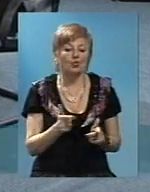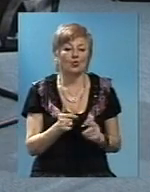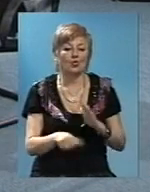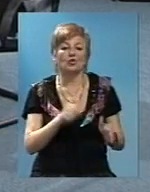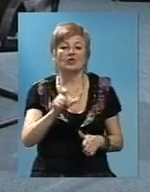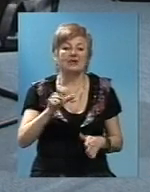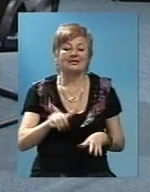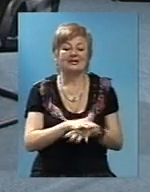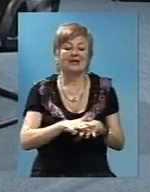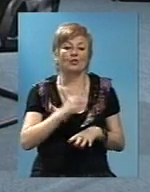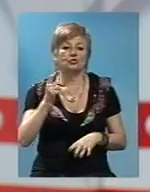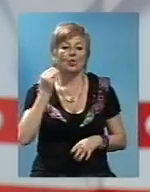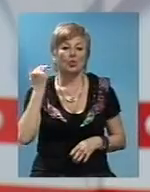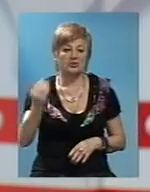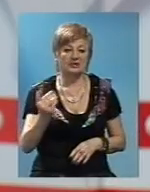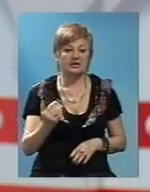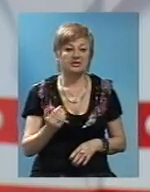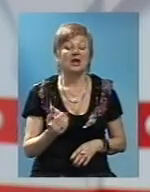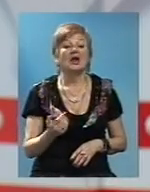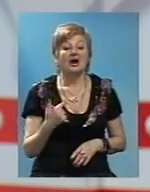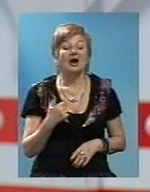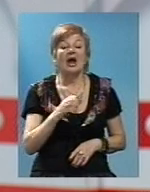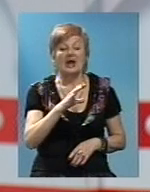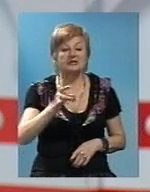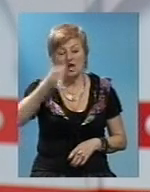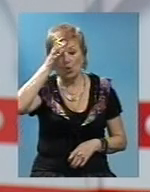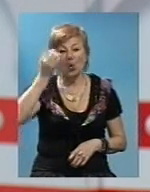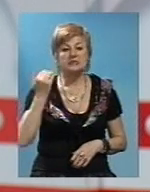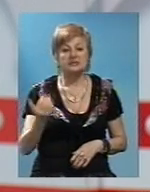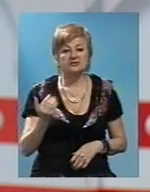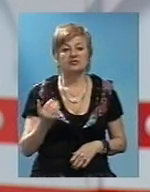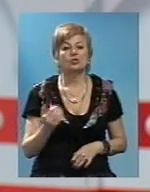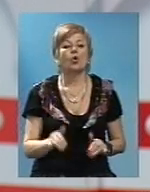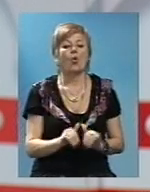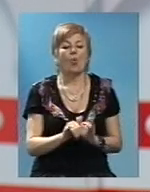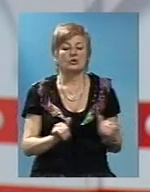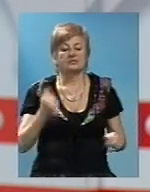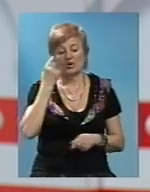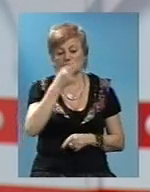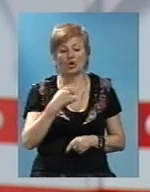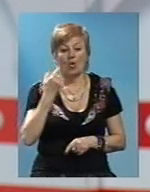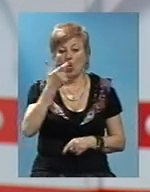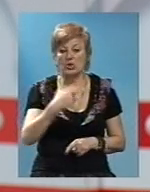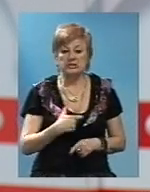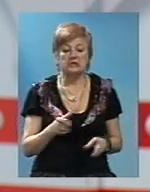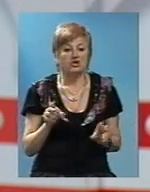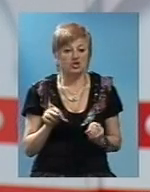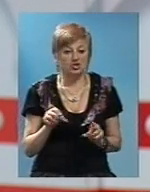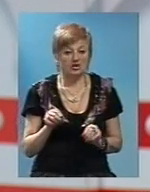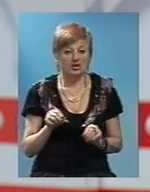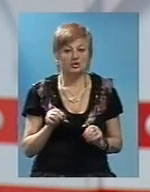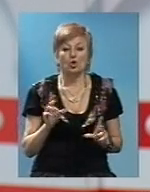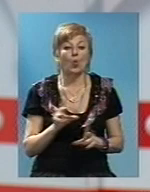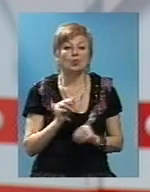народного господарства. Тобто в радянській освіті питання, парадигма там розвитку особистості і щастя особистості,